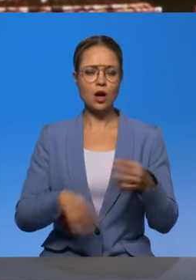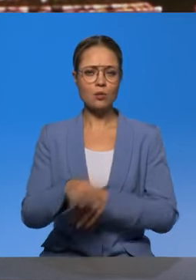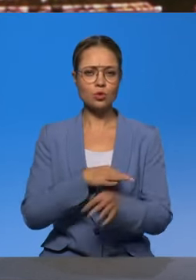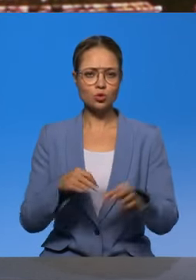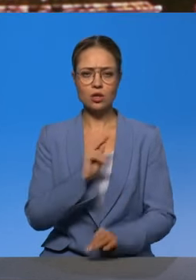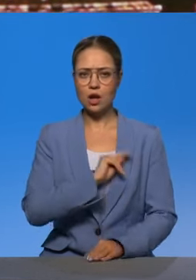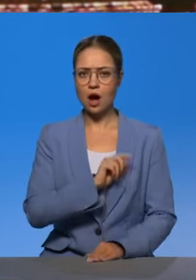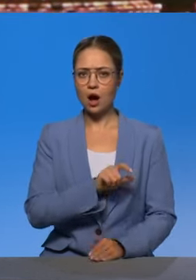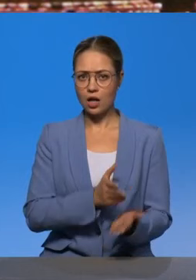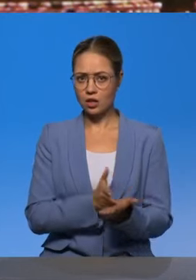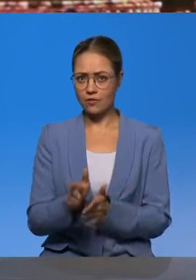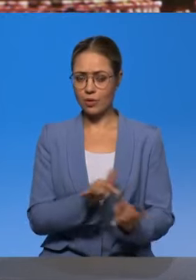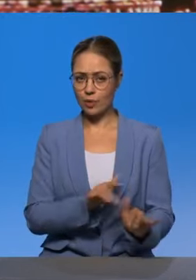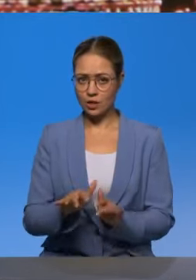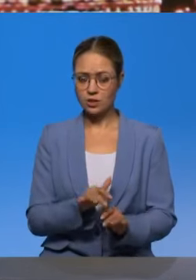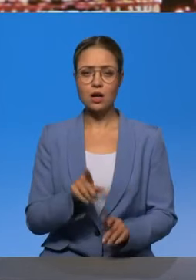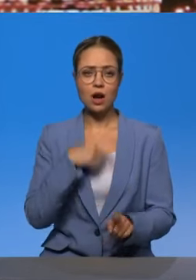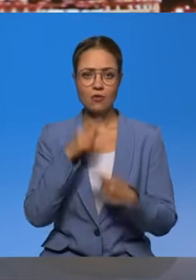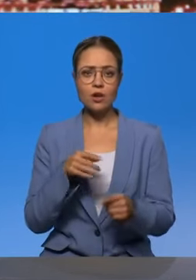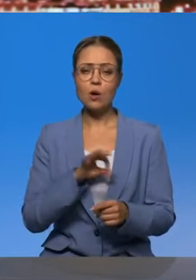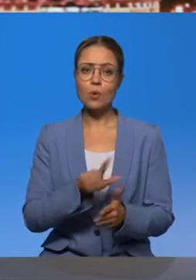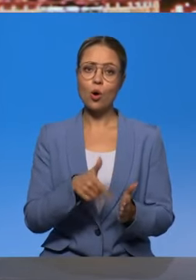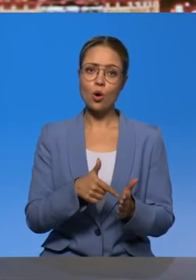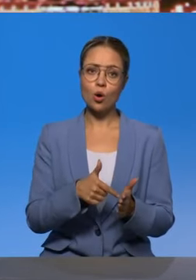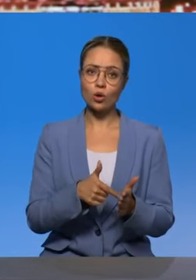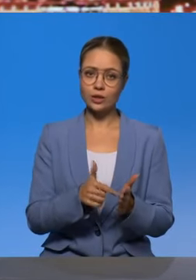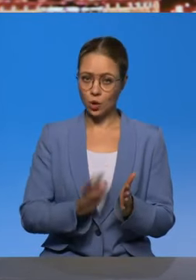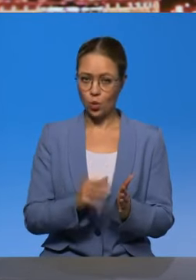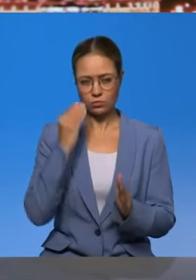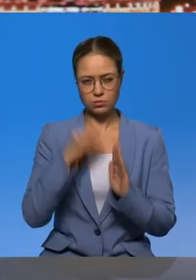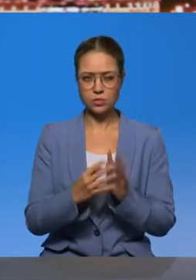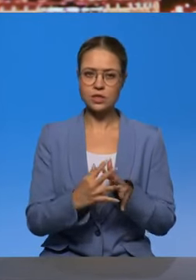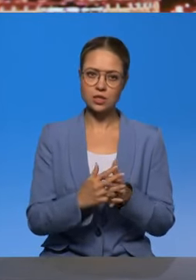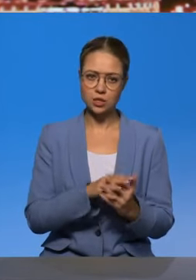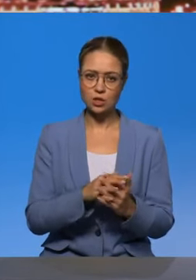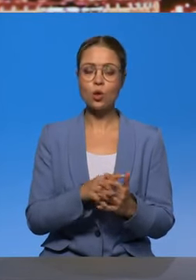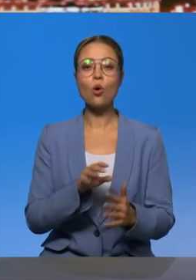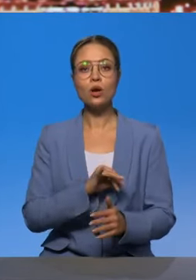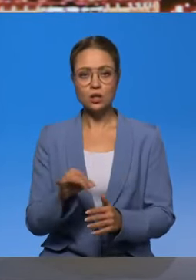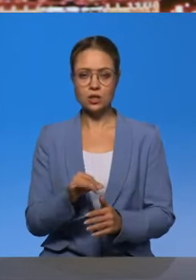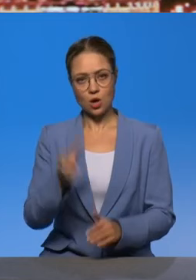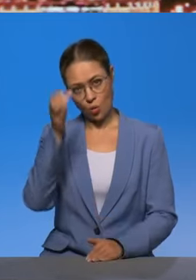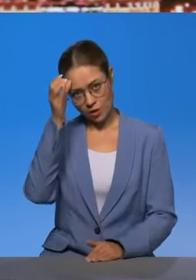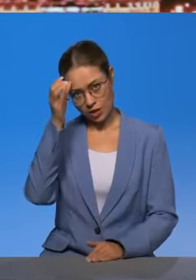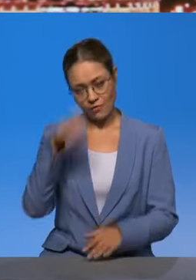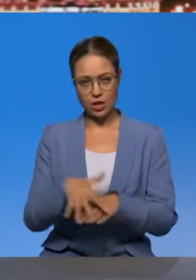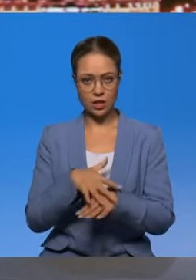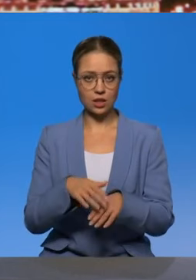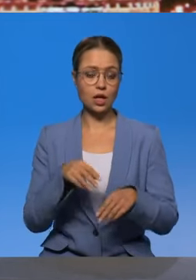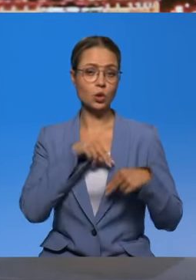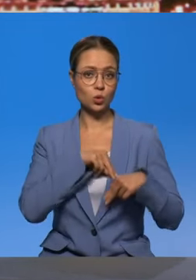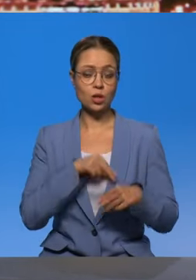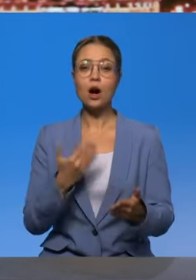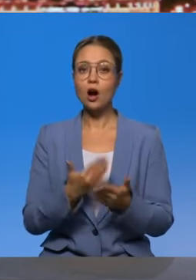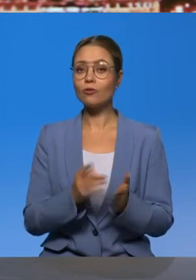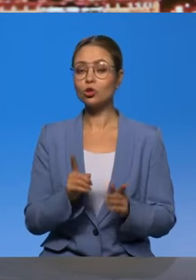политики. Говорили о смычке не города и села, а рынка труда и образования. Вот что сказала заместитель председателя правительства России